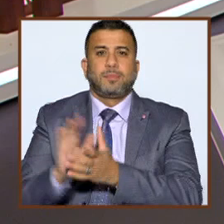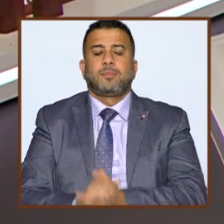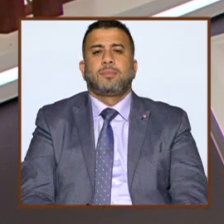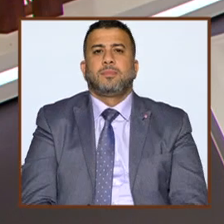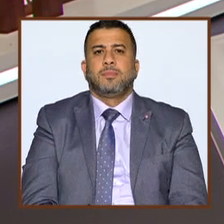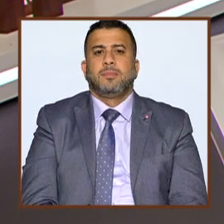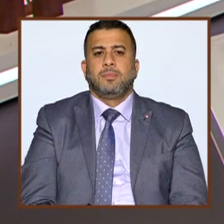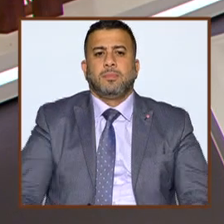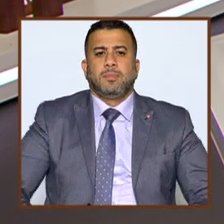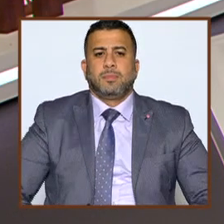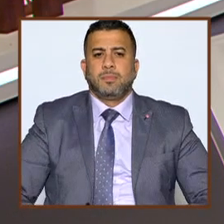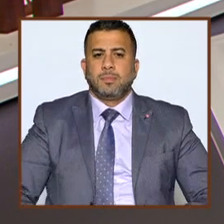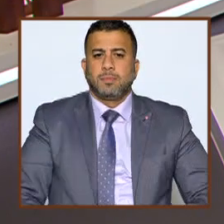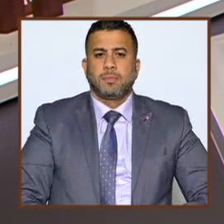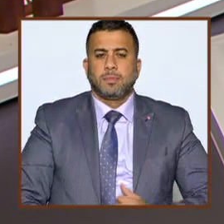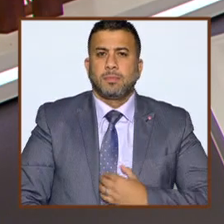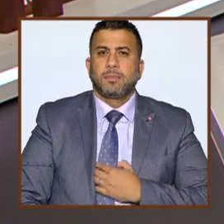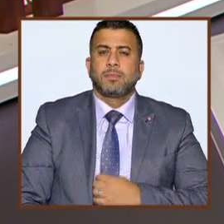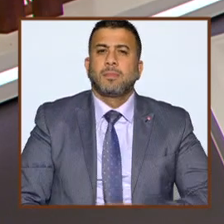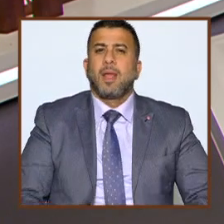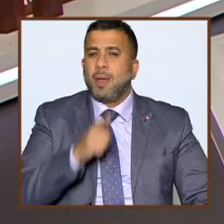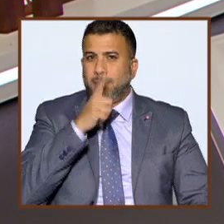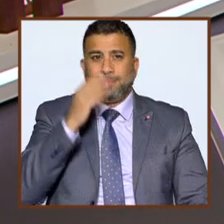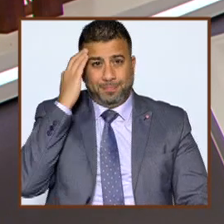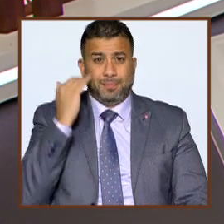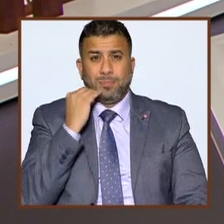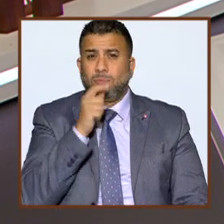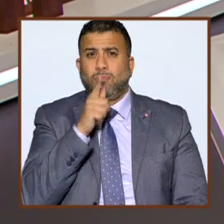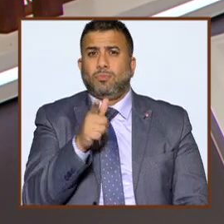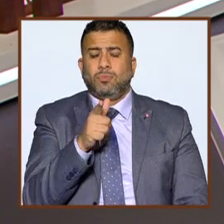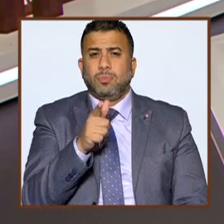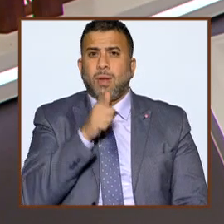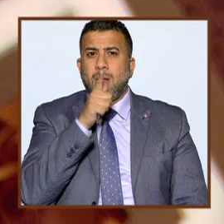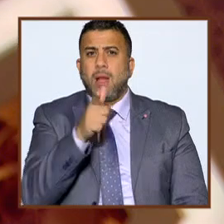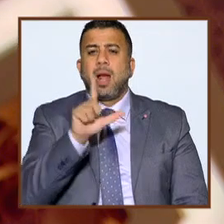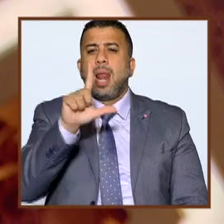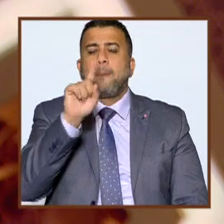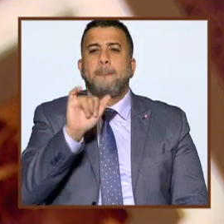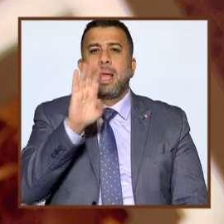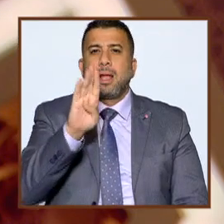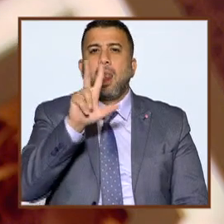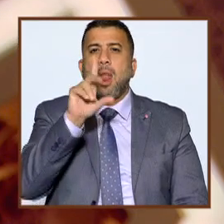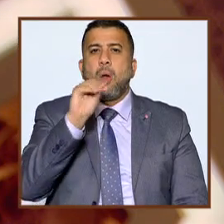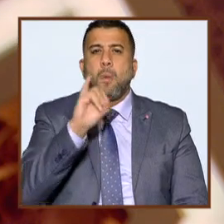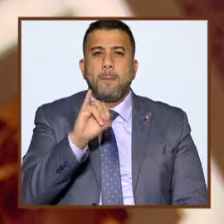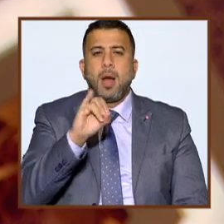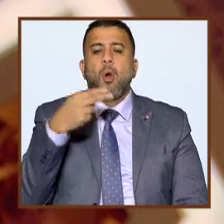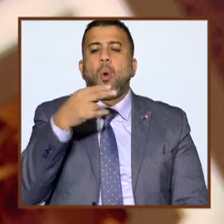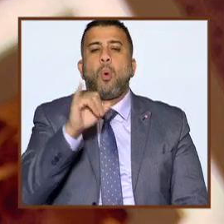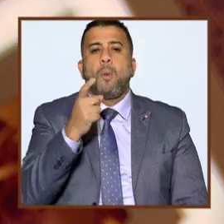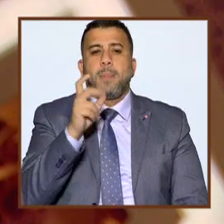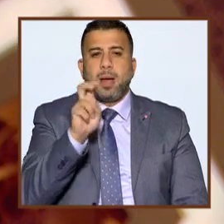فاطمة من عجمان بارك الله فيها تسأل، تقول الأخت هذه تقول بالنسبة لقول لبيك اللهم عمرة، هل يكون